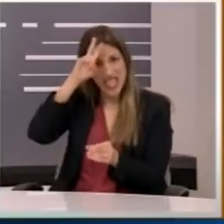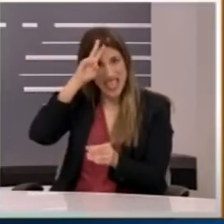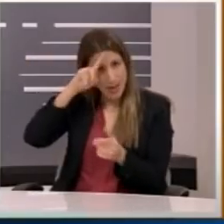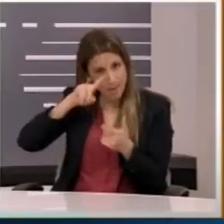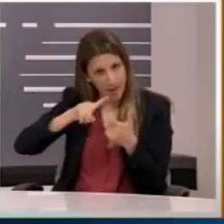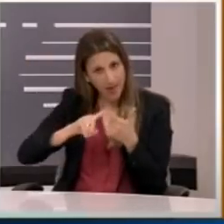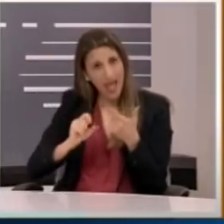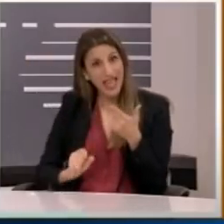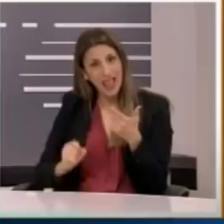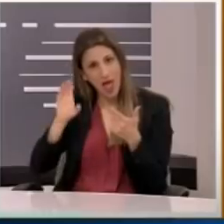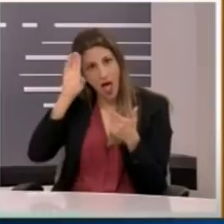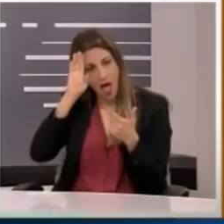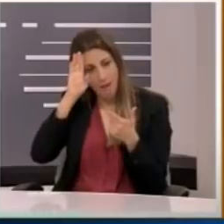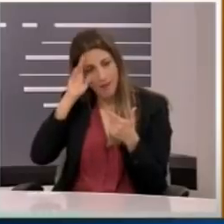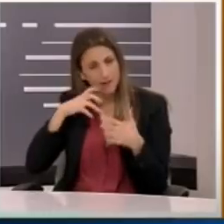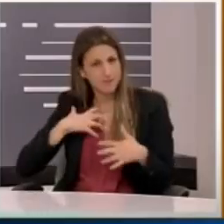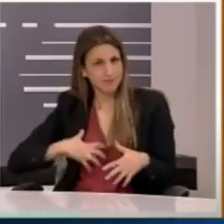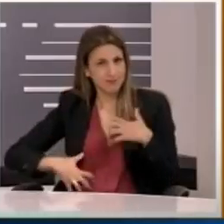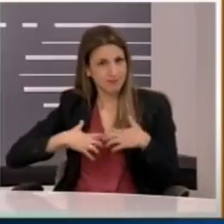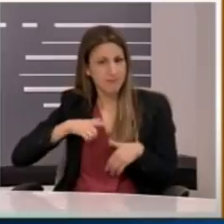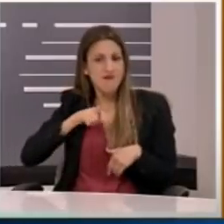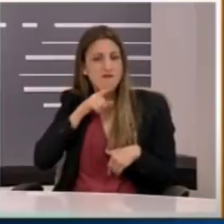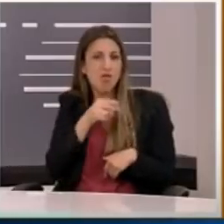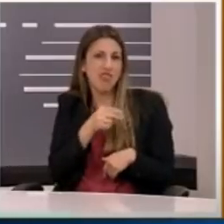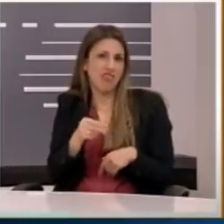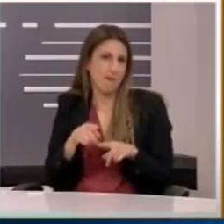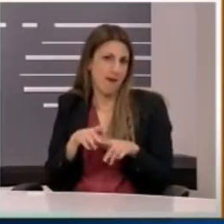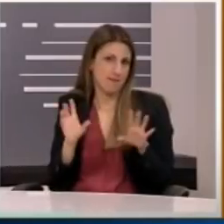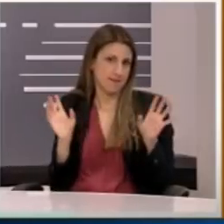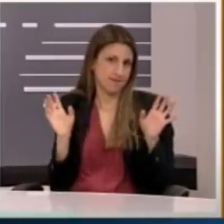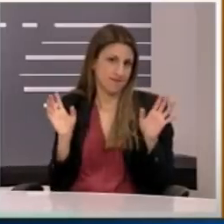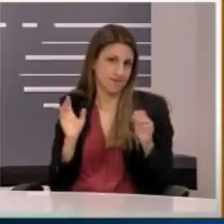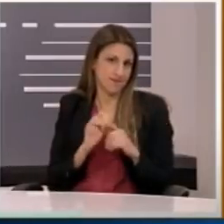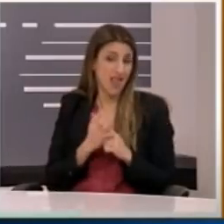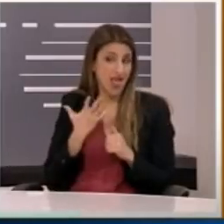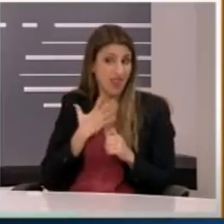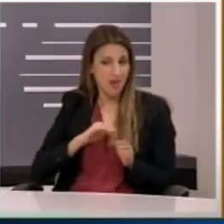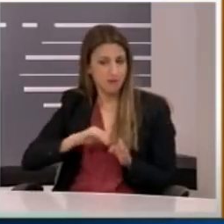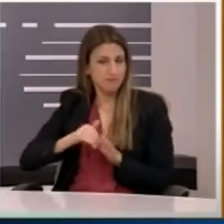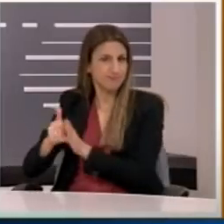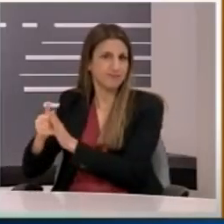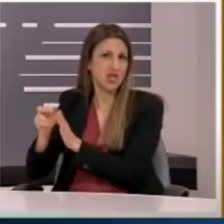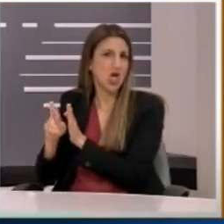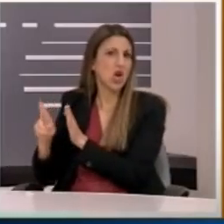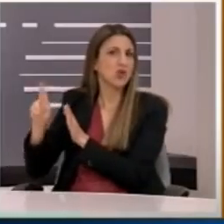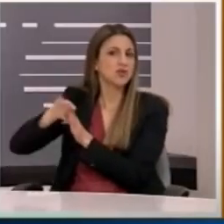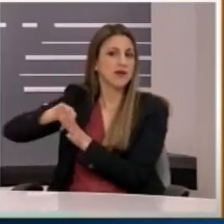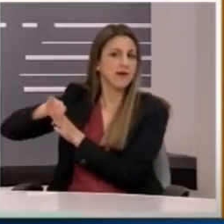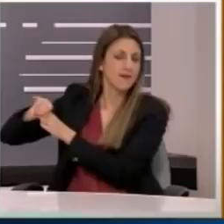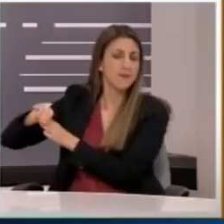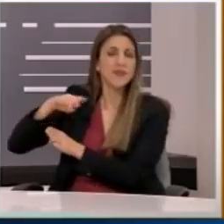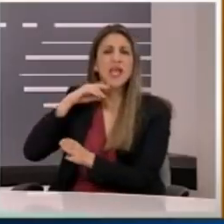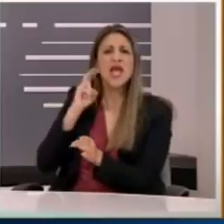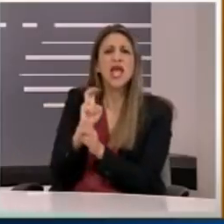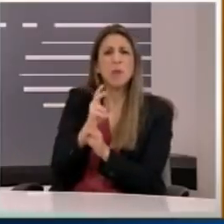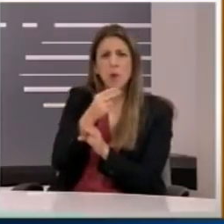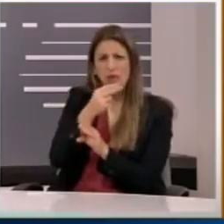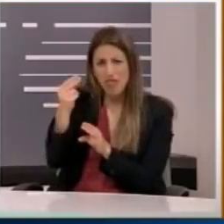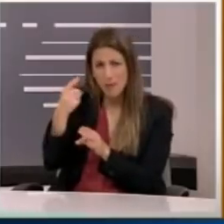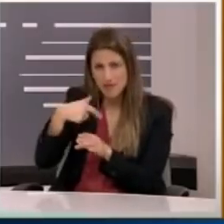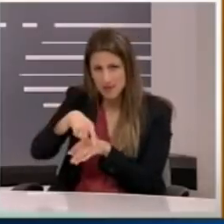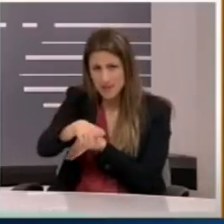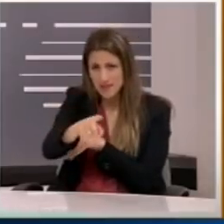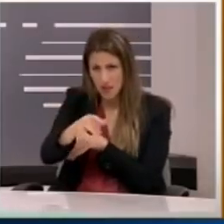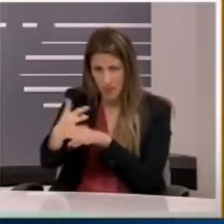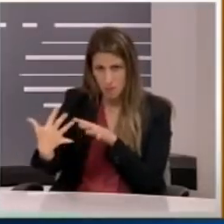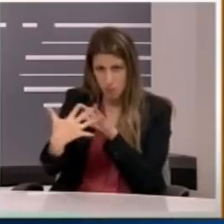τους Αμερικανούς. Το ξέρετε. Αλλά στα υπόλοιπα θέματα να έρθουν να πολεμήσουν δίπλα μας, εδώ